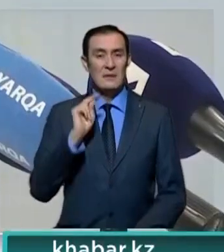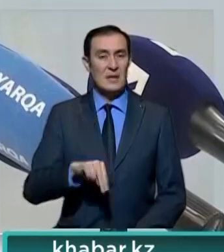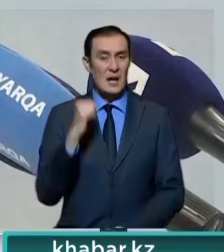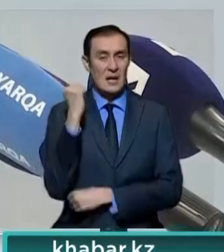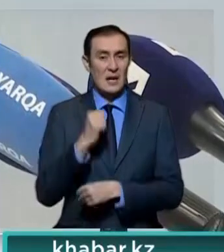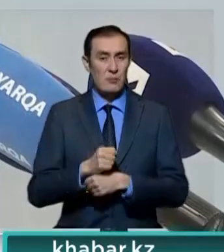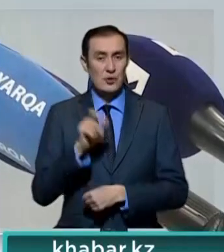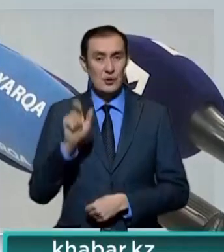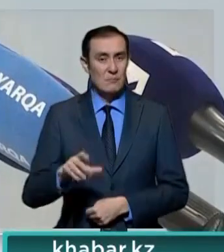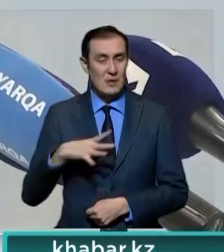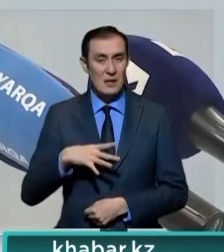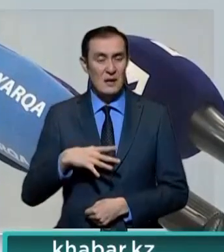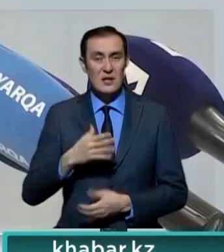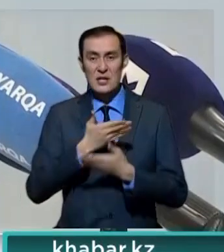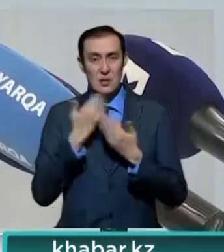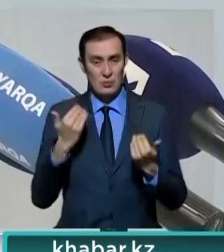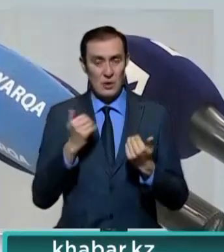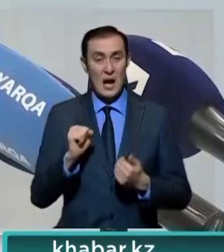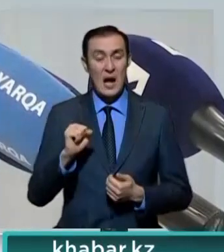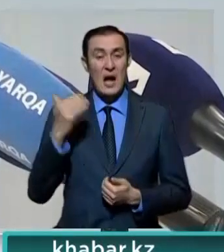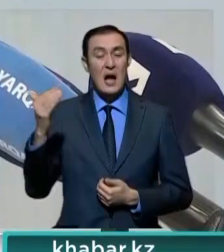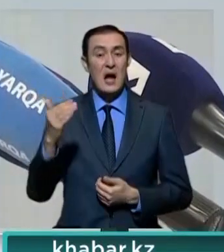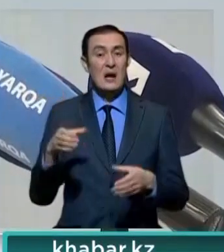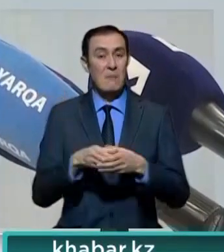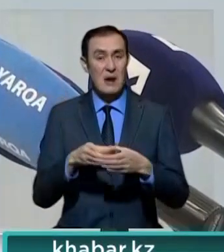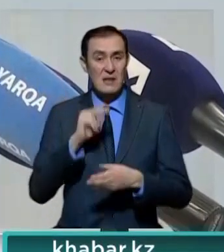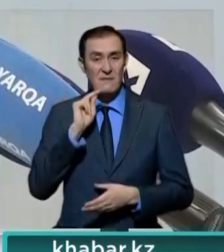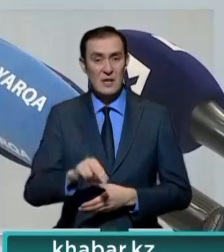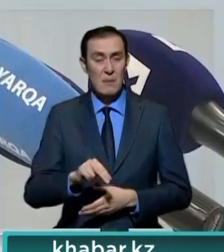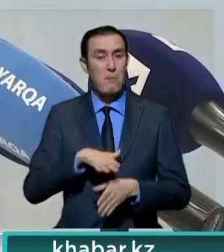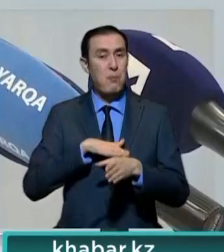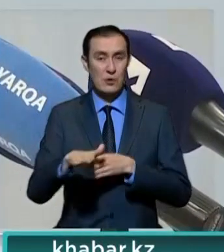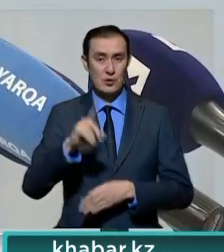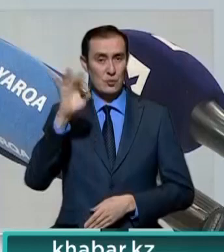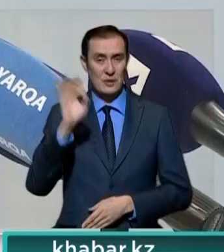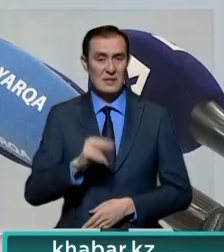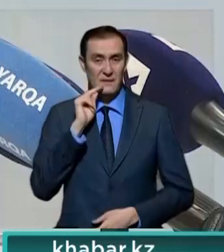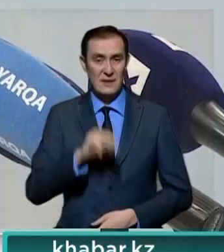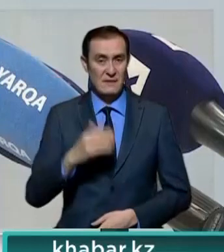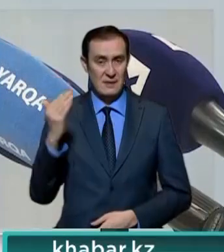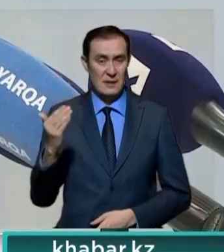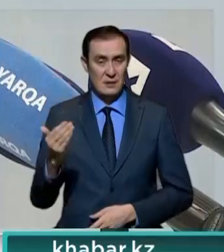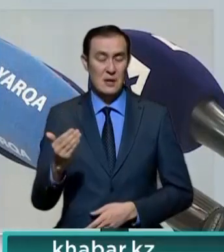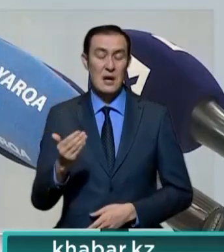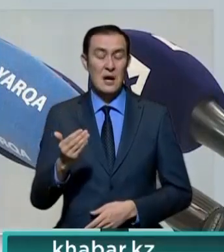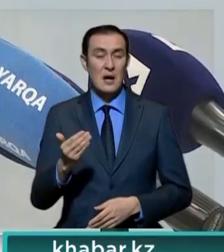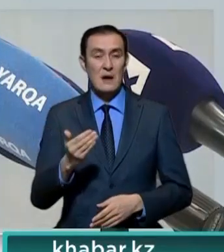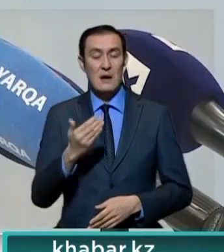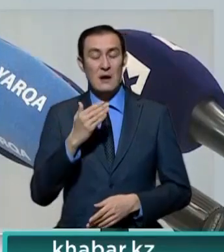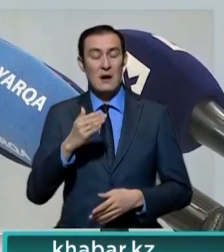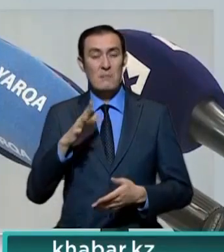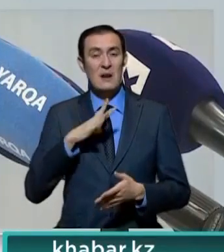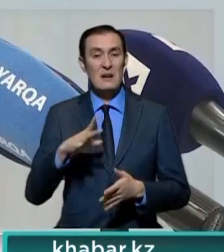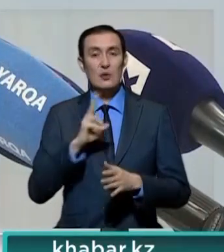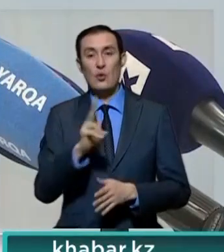этом составила 0%, вина работодателя 100%. В ходе работы комиссия определила круг ответственных